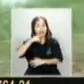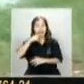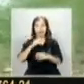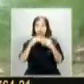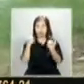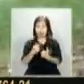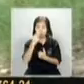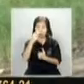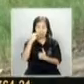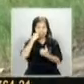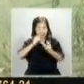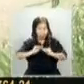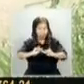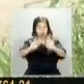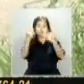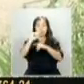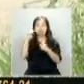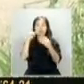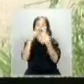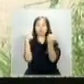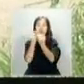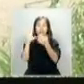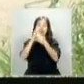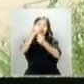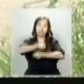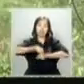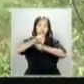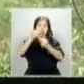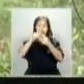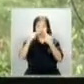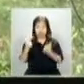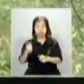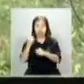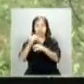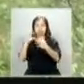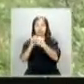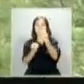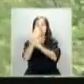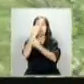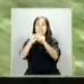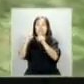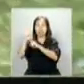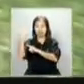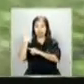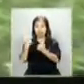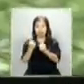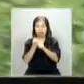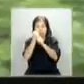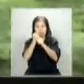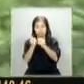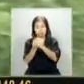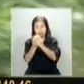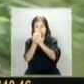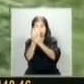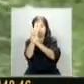อดส่งผลกระทบโดยตรงต่อเกษตรกรในพื้นที่อำเภอสามเงาโดยเฉพาะตอนนี้พืชผลทางการเกษตรบางอย่างกำลังติดดอกออกผลบางอ